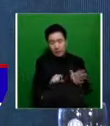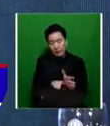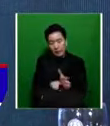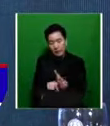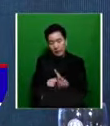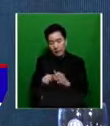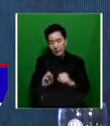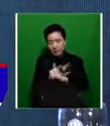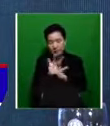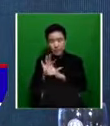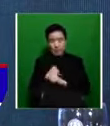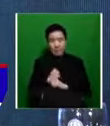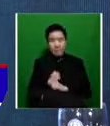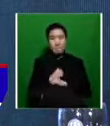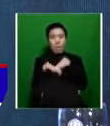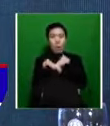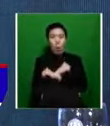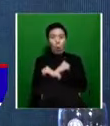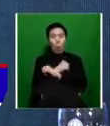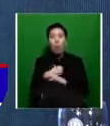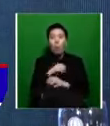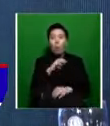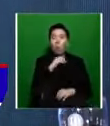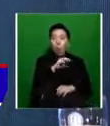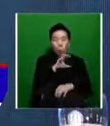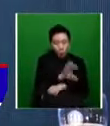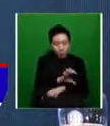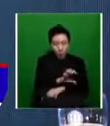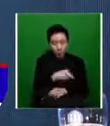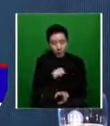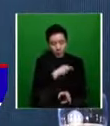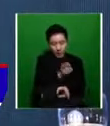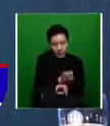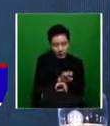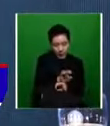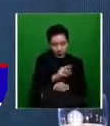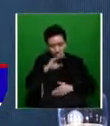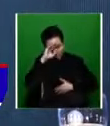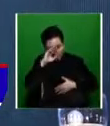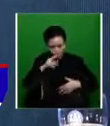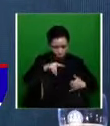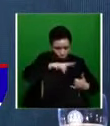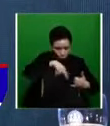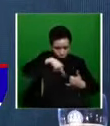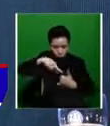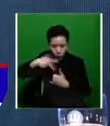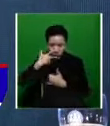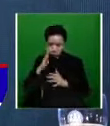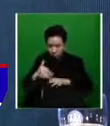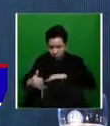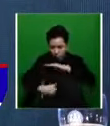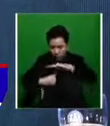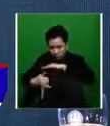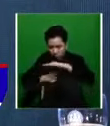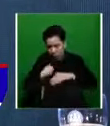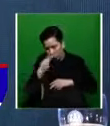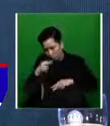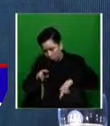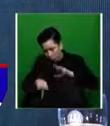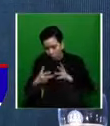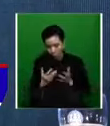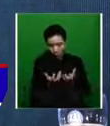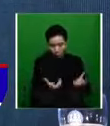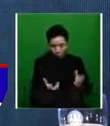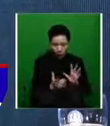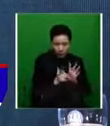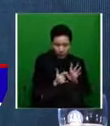นะครับในเรื่องของการควบคุมโรคการให้การรักษาพยาบาลการดูแลรักษาการคัดกรองผู้ป่วยนะครับเวชภัณฑ์ยู